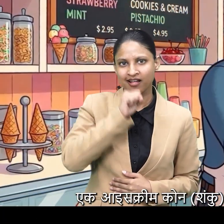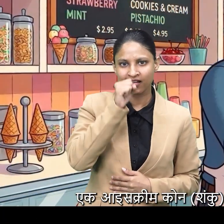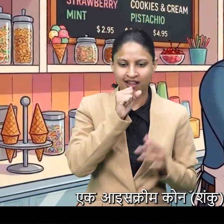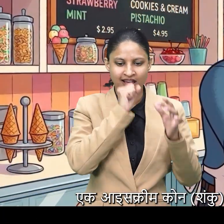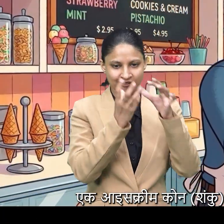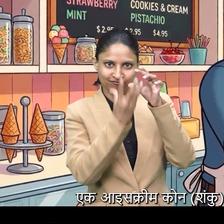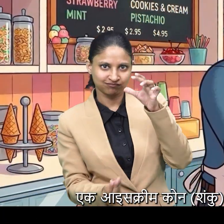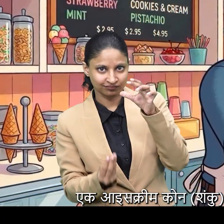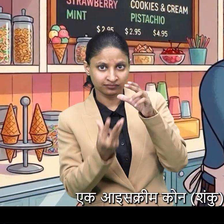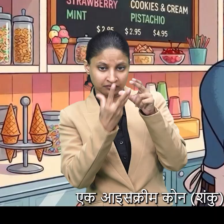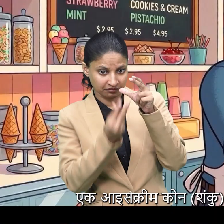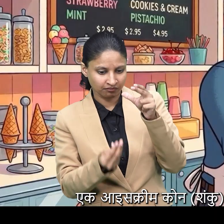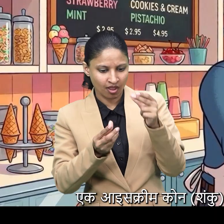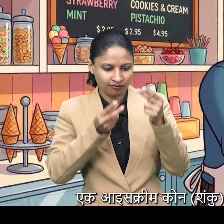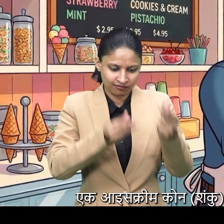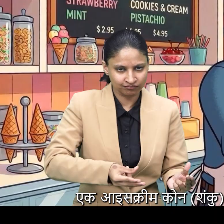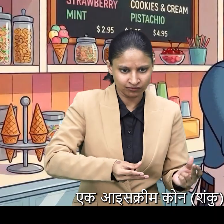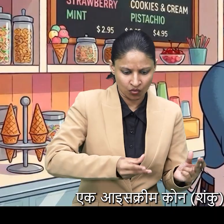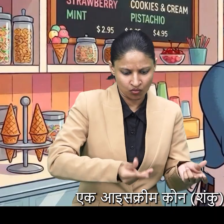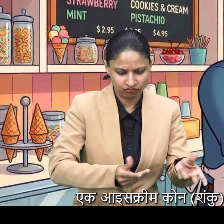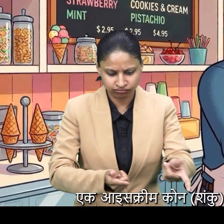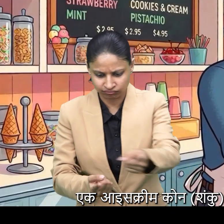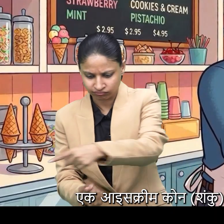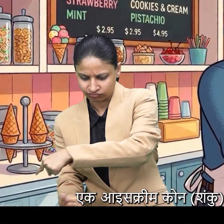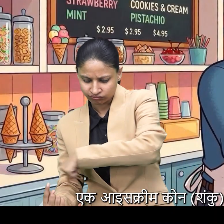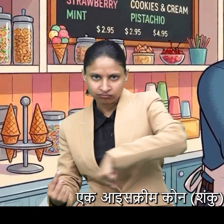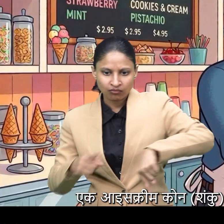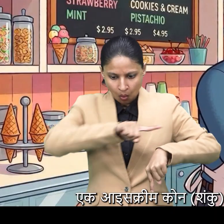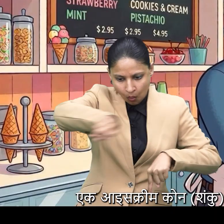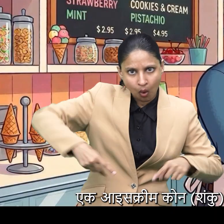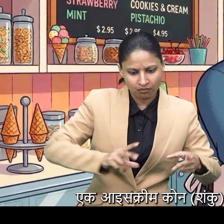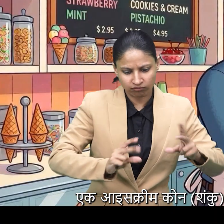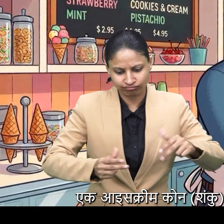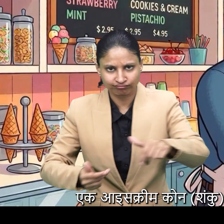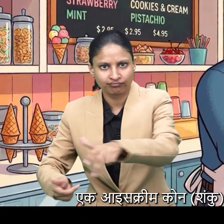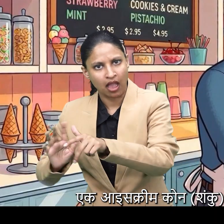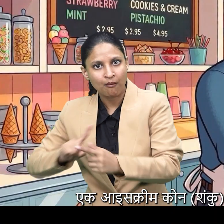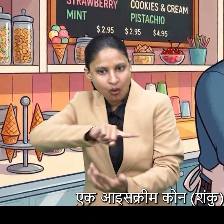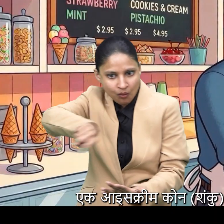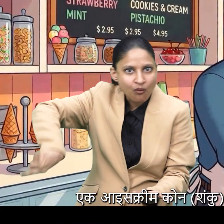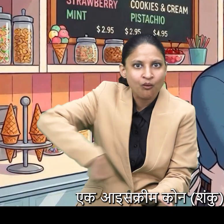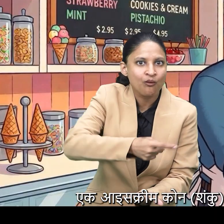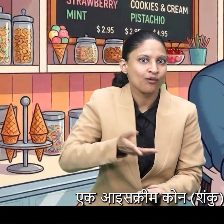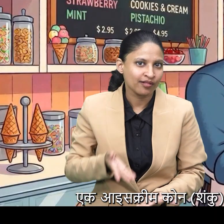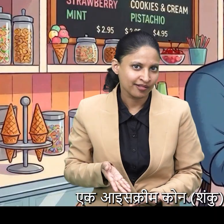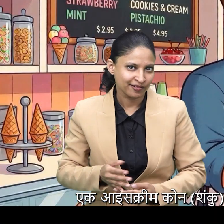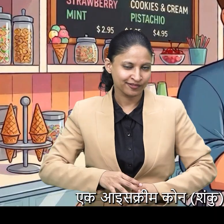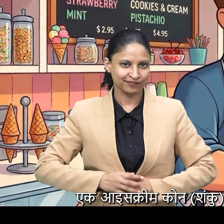एक आइसक्रीम कोन शंकु गोल गोल लुढ़कता है और ये सरक भी सकता है।